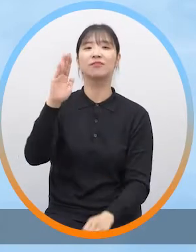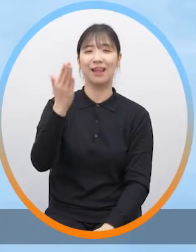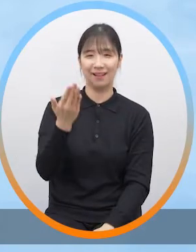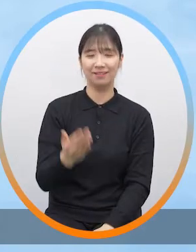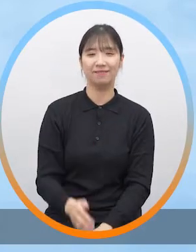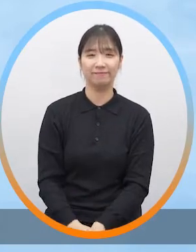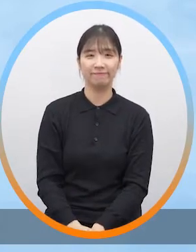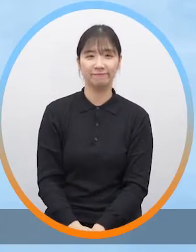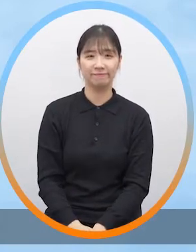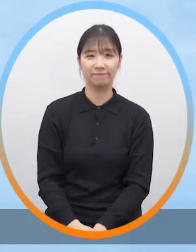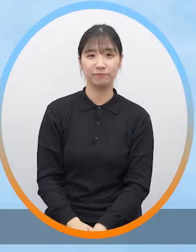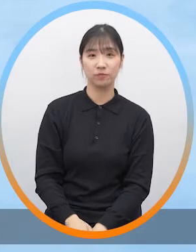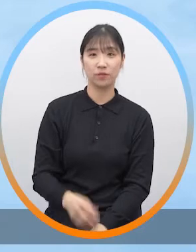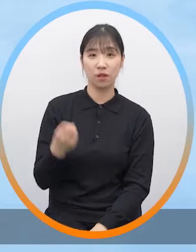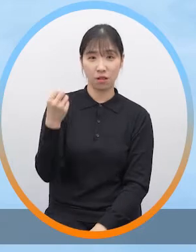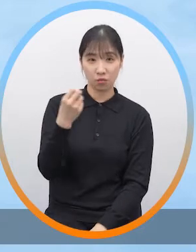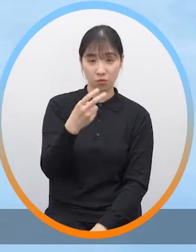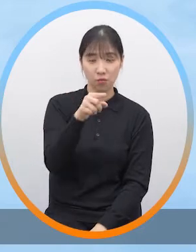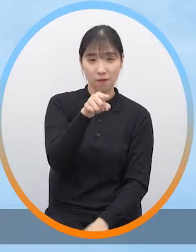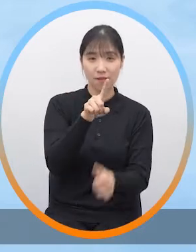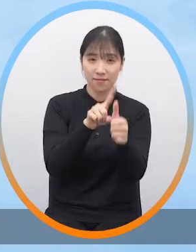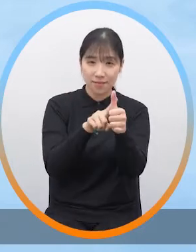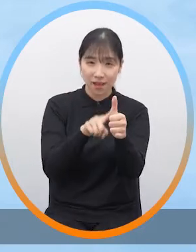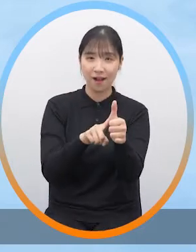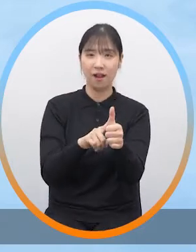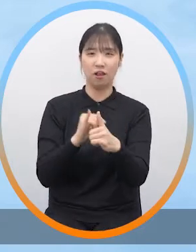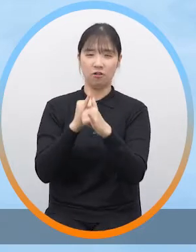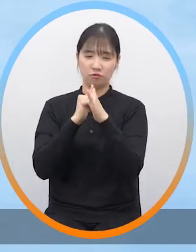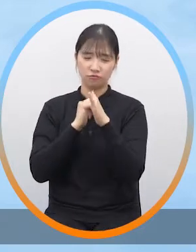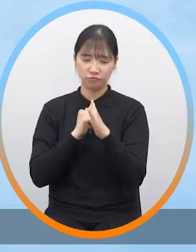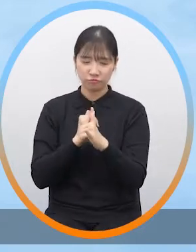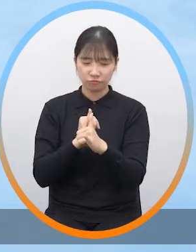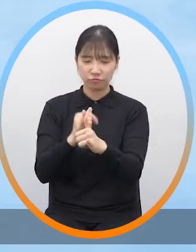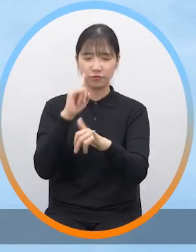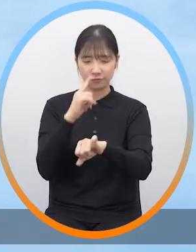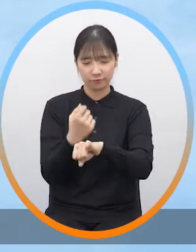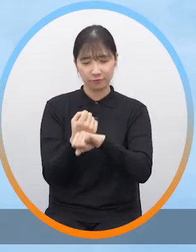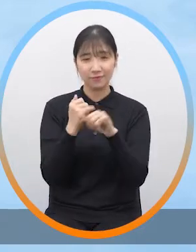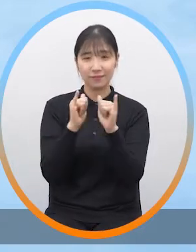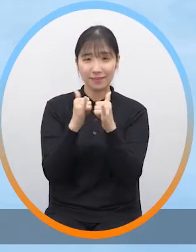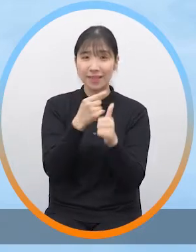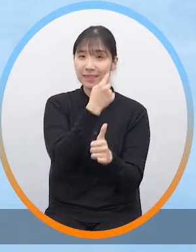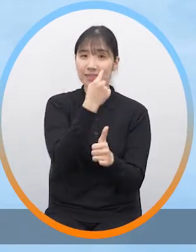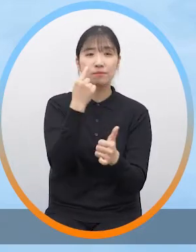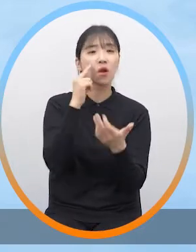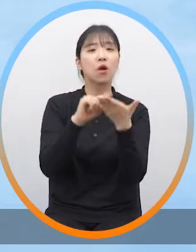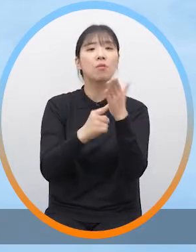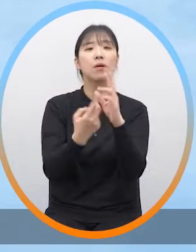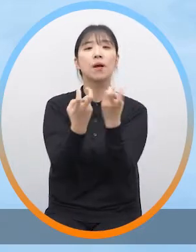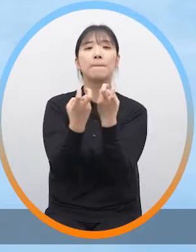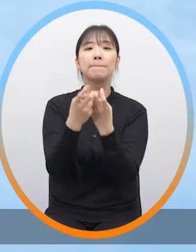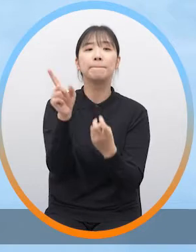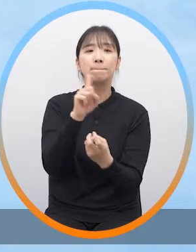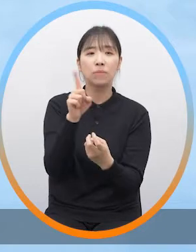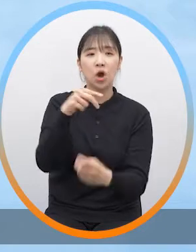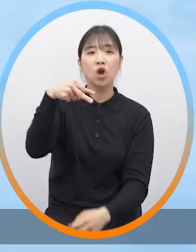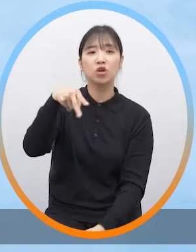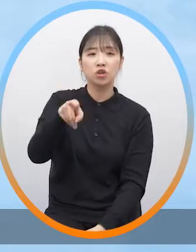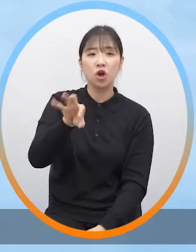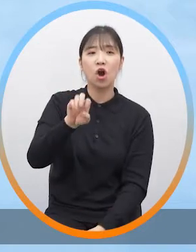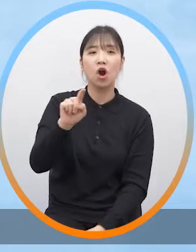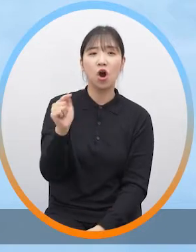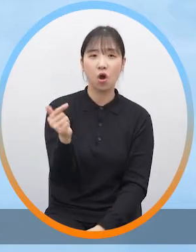그런 구조가 되죠. 그리고 그 사람이 훌륭한 유학자라고 하는 것을 증명하는 게 뭐냐면